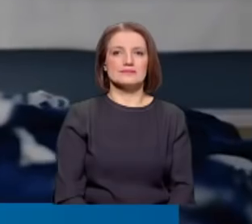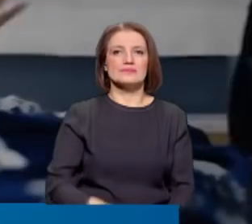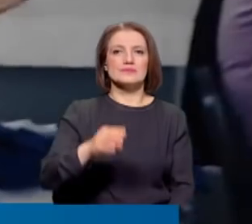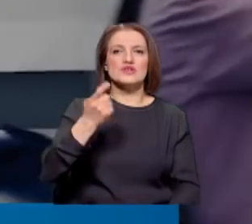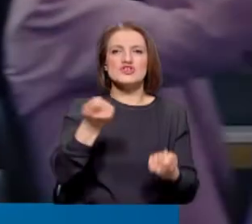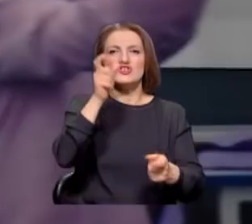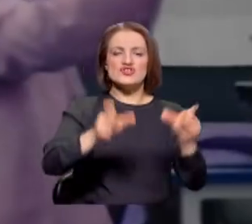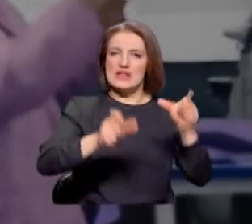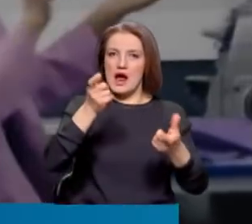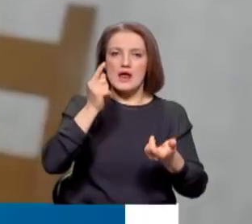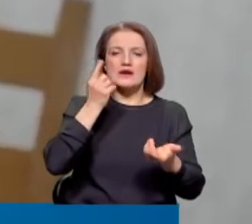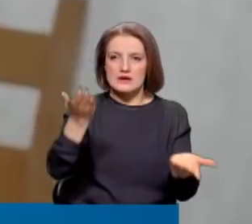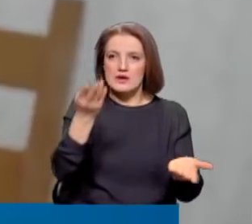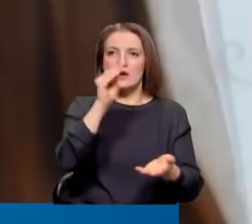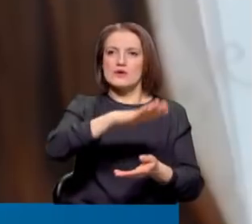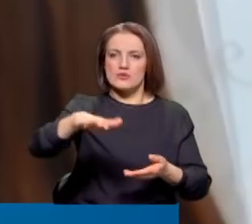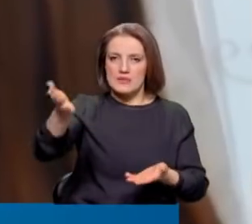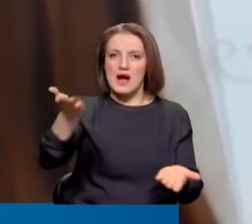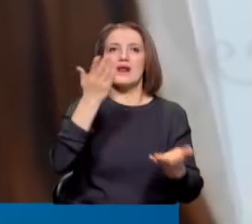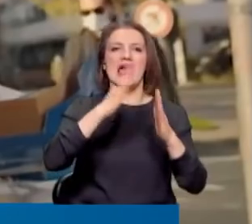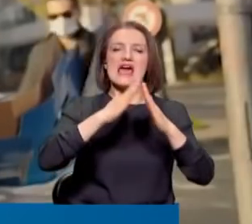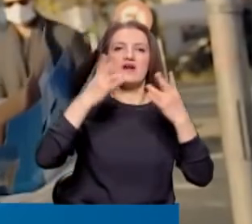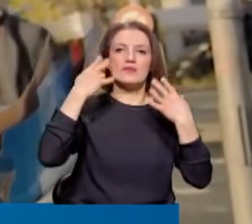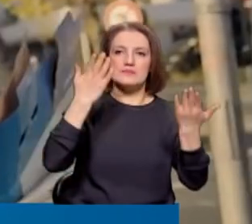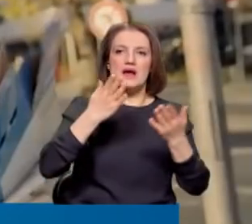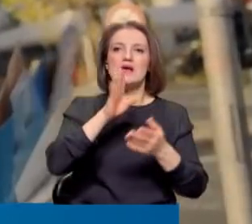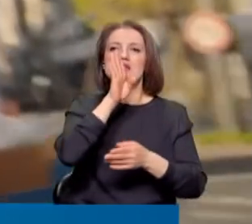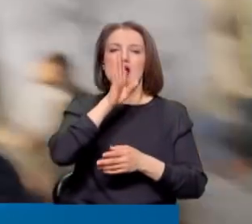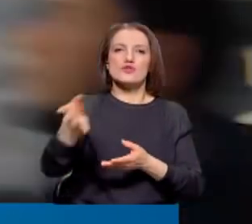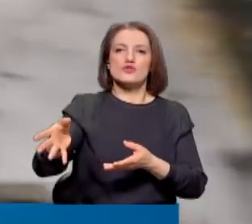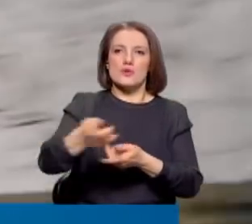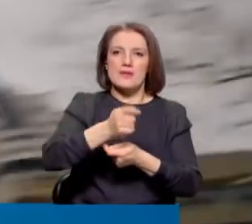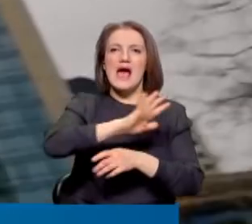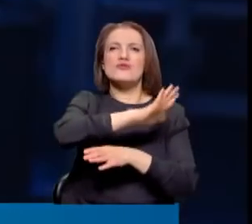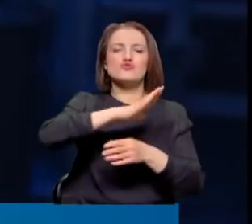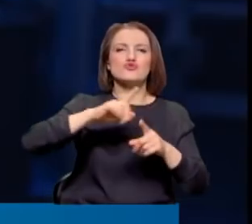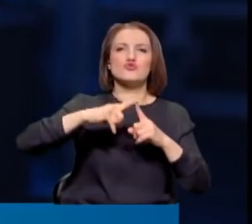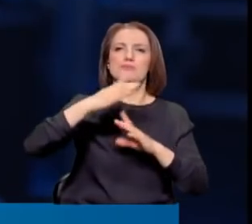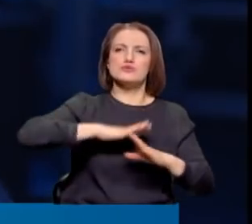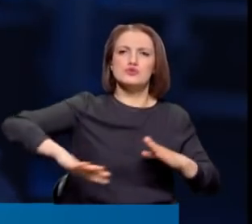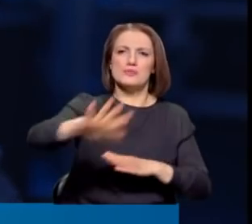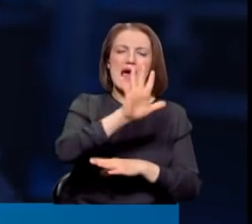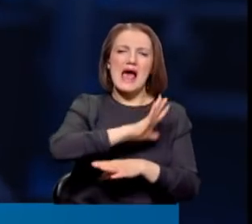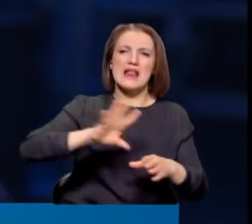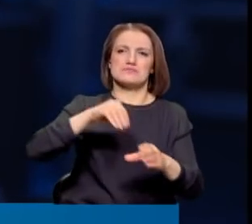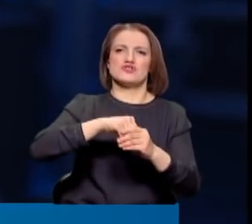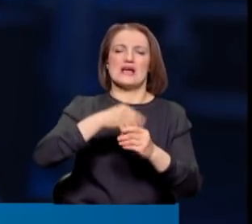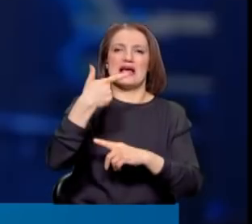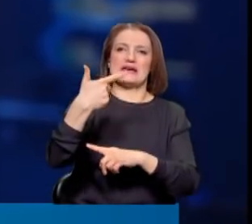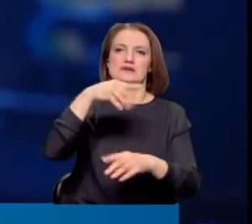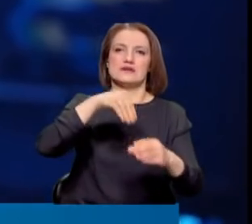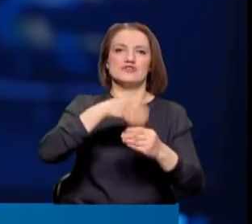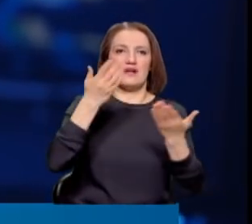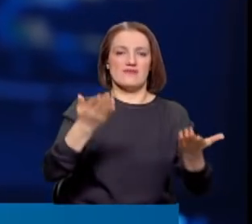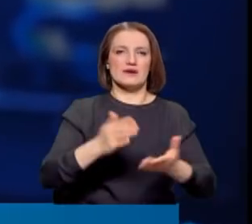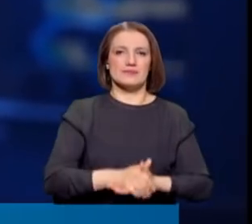işlerde var kalite çocuklarda gençler ev hanımları Kağıt toplayıcısı toplumun her kesimi bir sola dışındayım gidiyorum